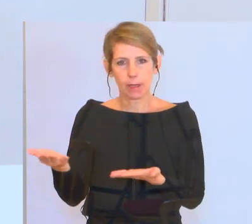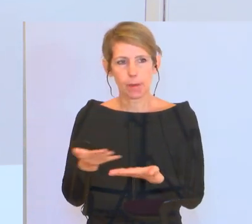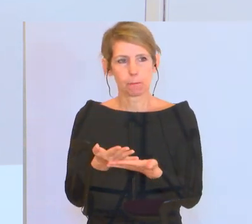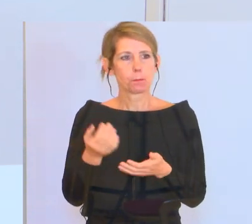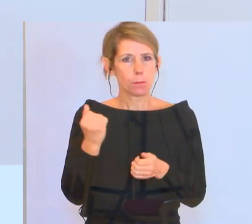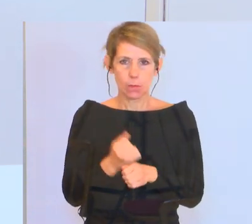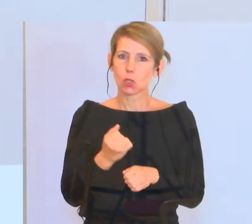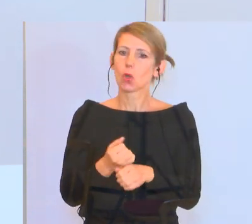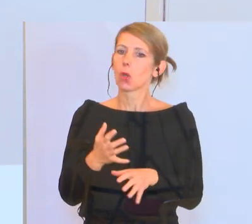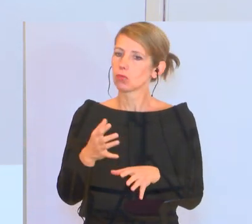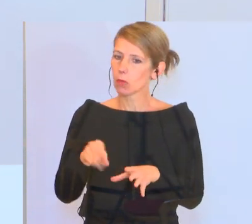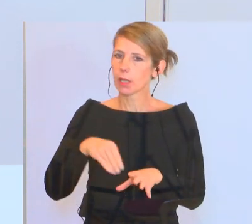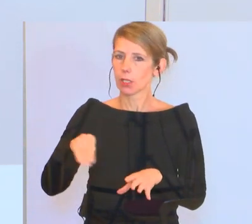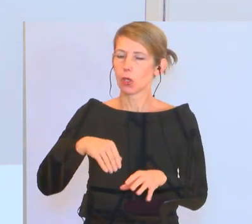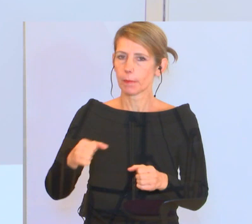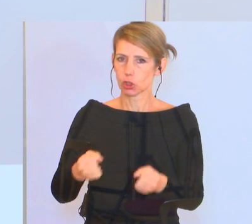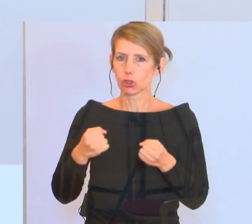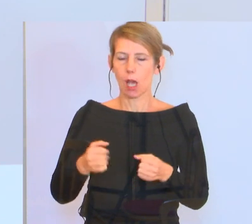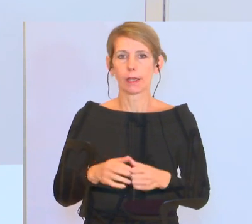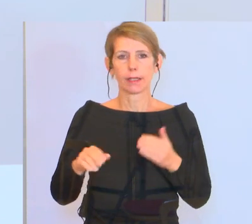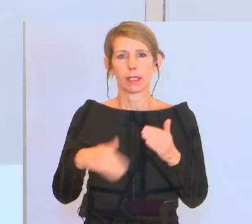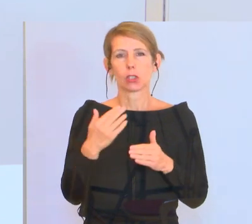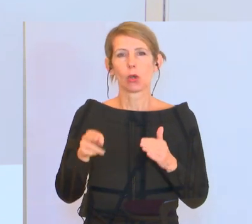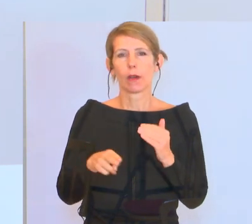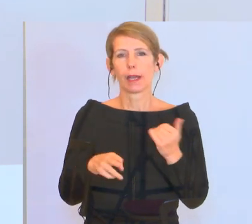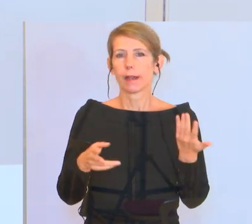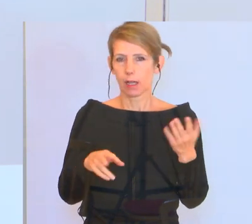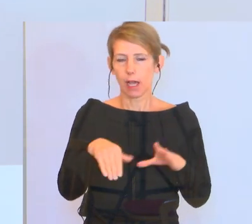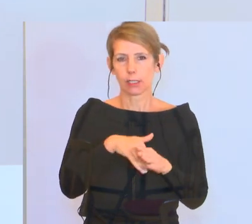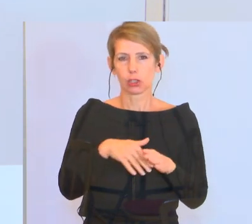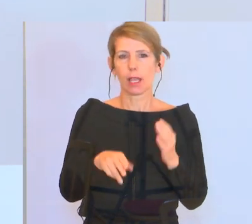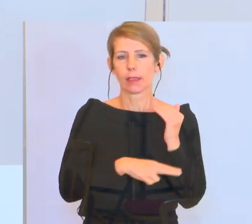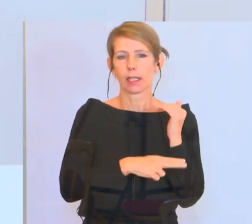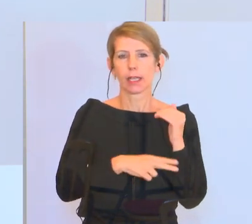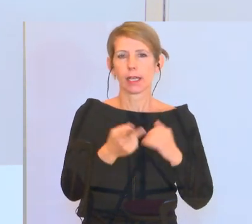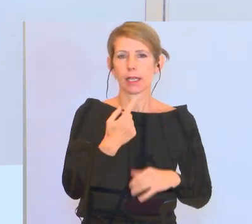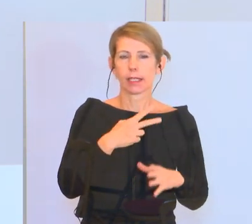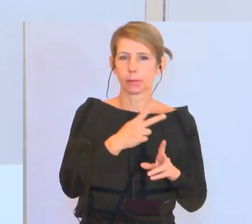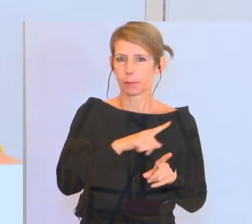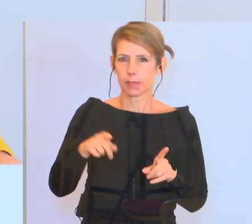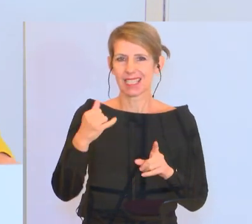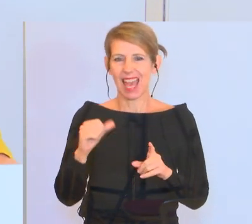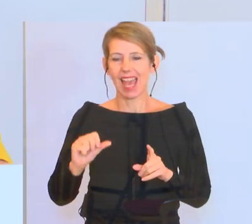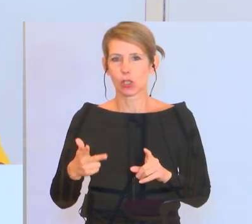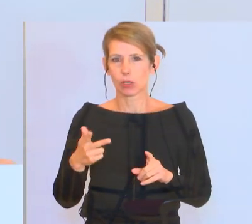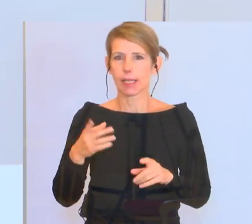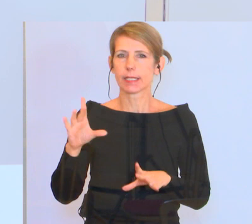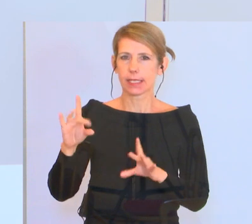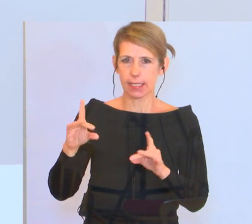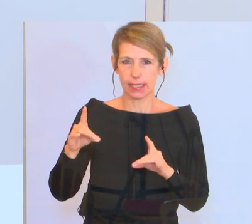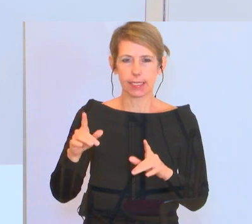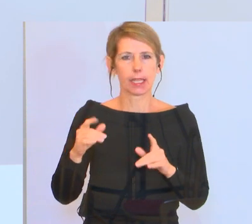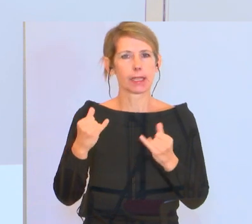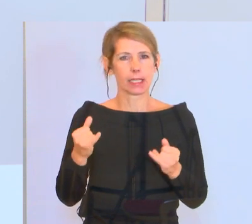stark in Anspruch genommen. Die neu eingestellten Lehrlinge zwischen 16.03. und 31.10. Dafür kann man ja den